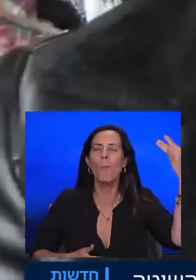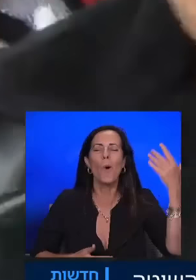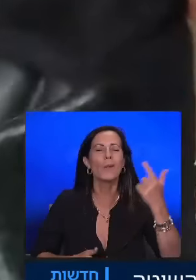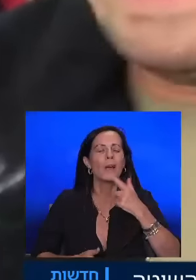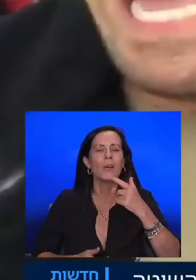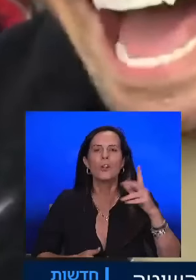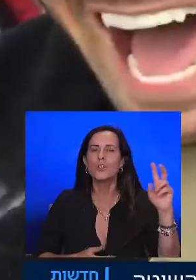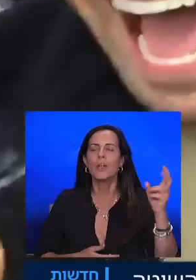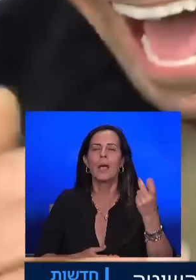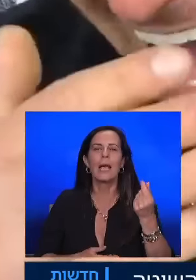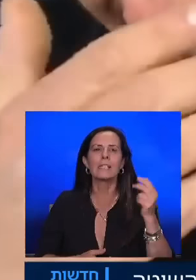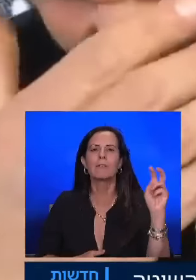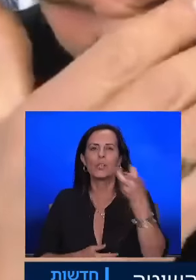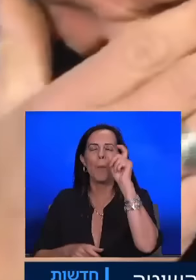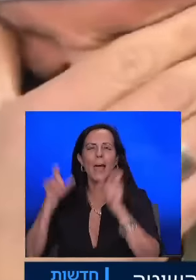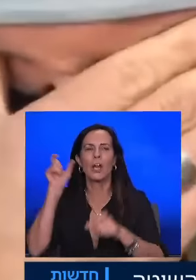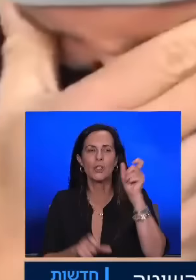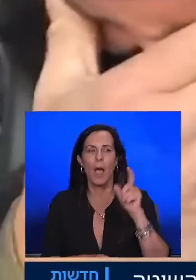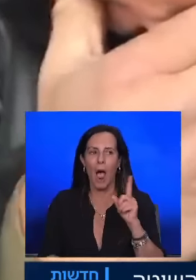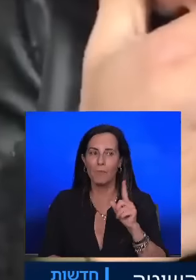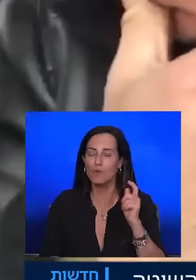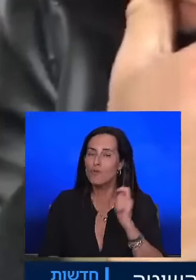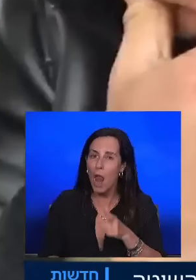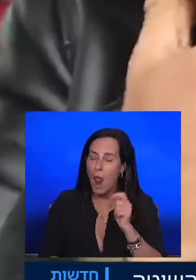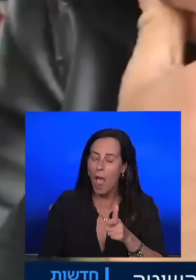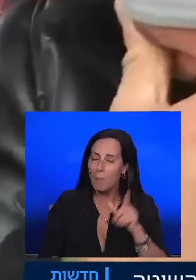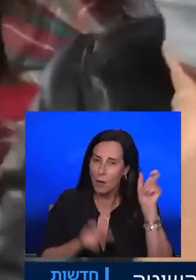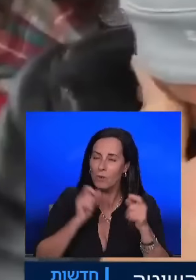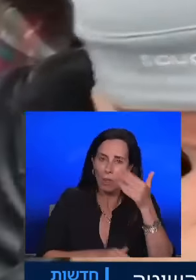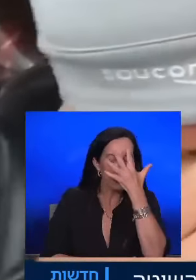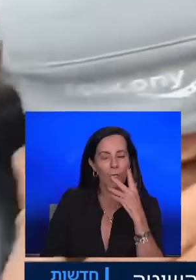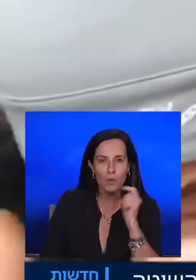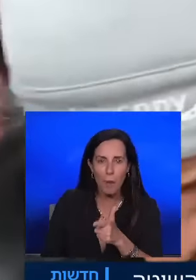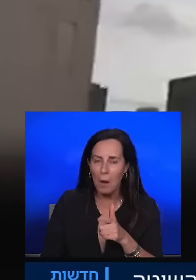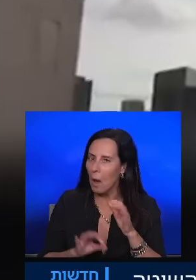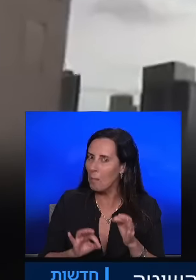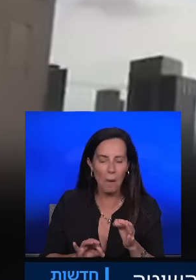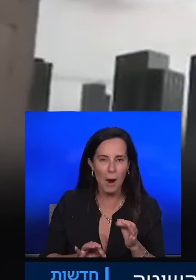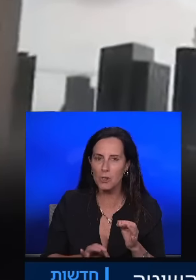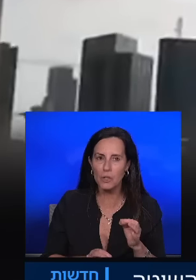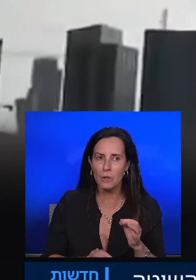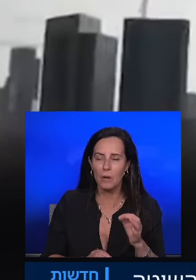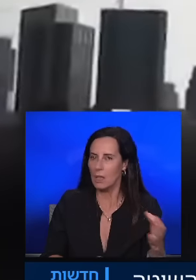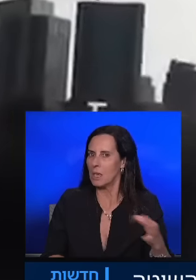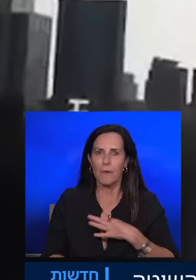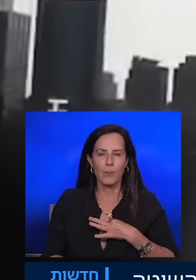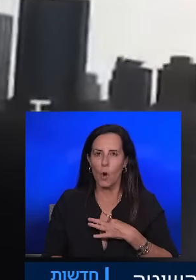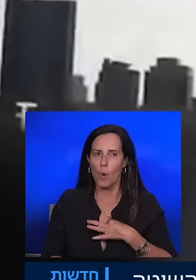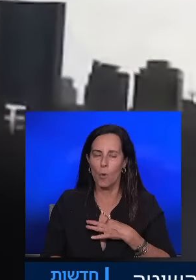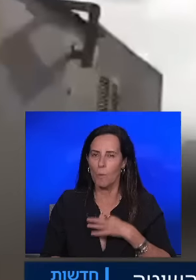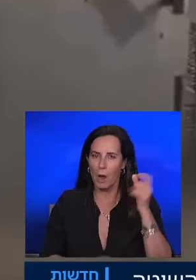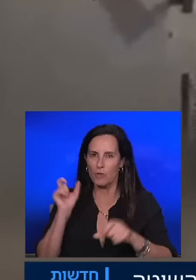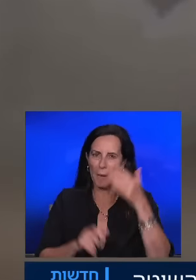שגייסו בשנה האחרונה. אלא שמי שהפקידו את מיטב כספם בחברה ממש לא היו היחידים שנפגעו מאושיות